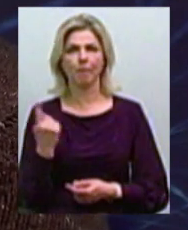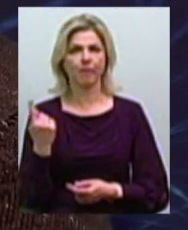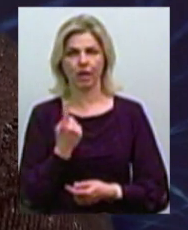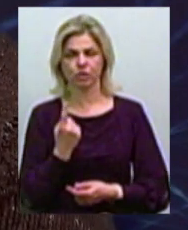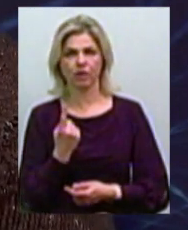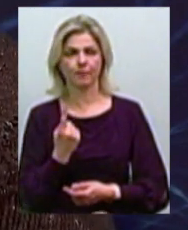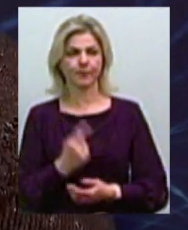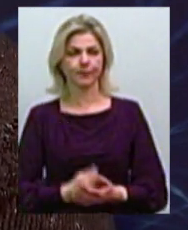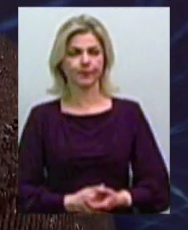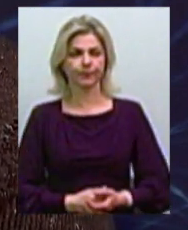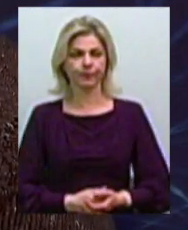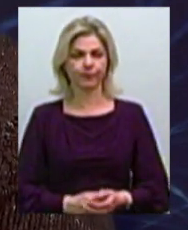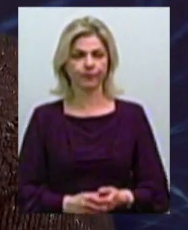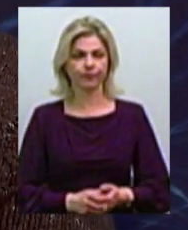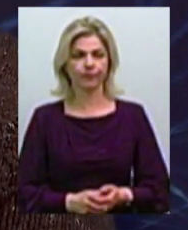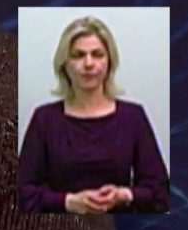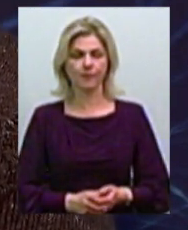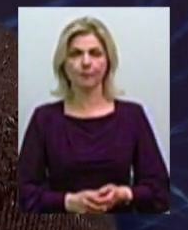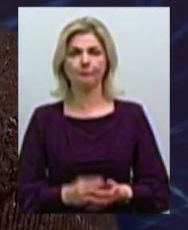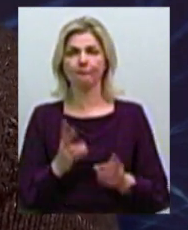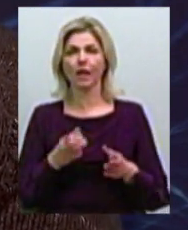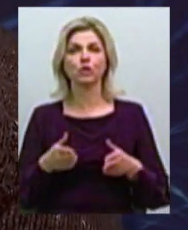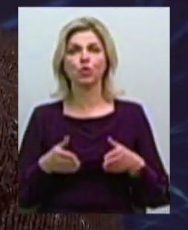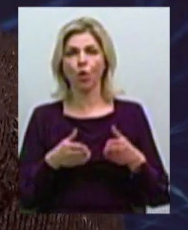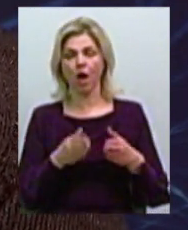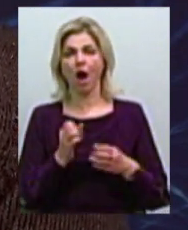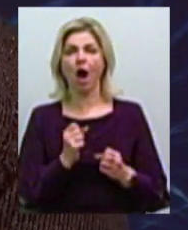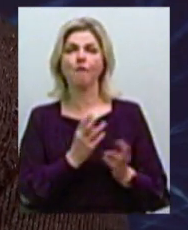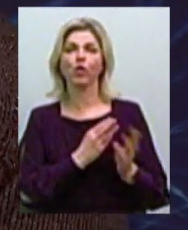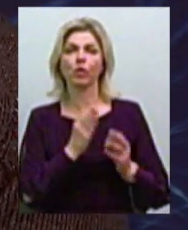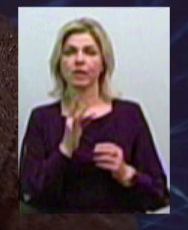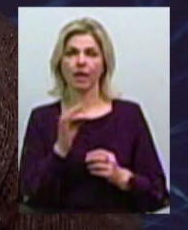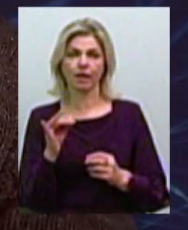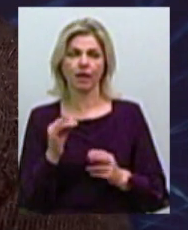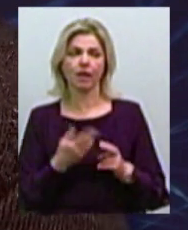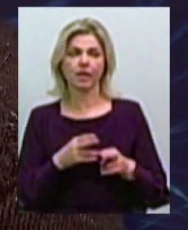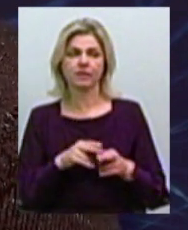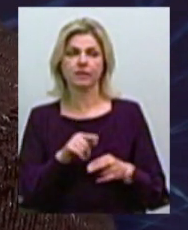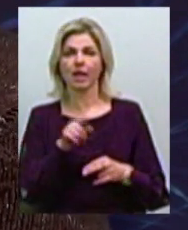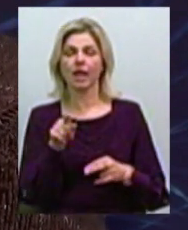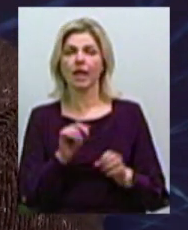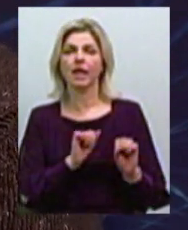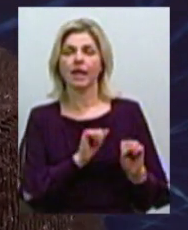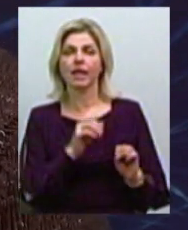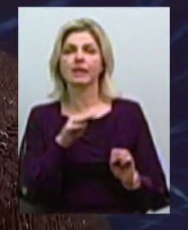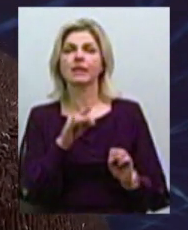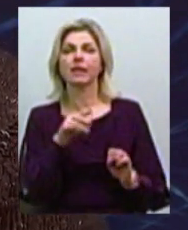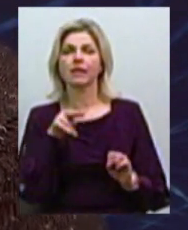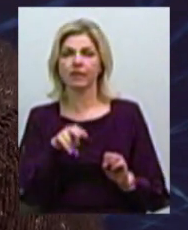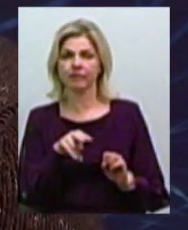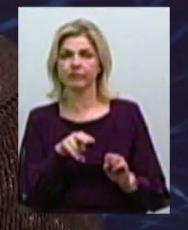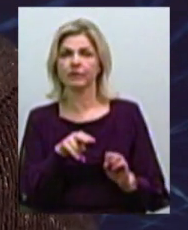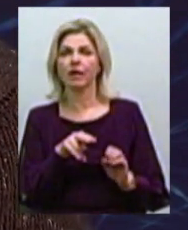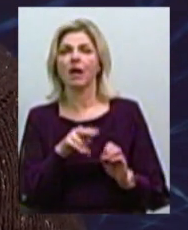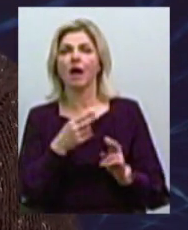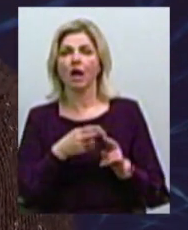стоять на шляху ворога. А волонтери нібито все-таки це тил, але це той тил, який постійно